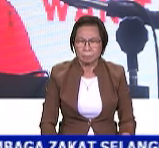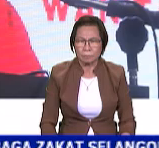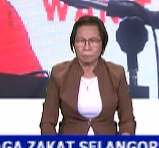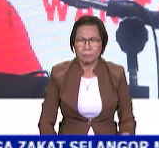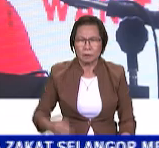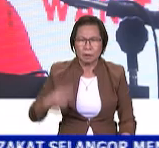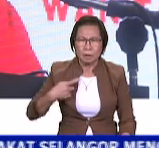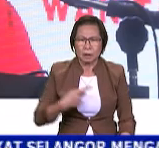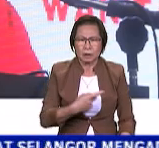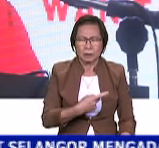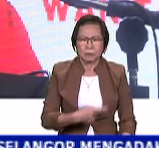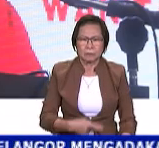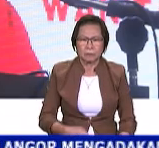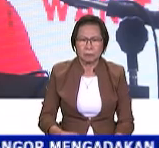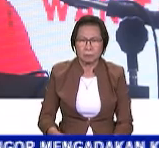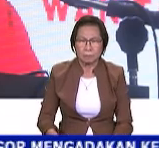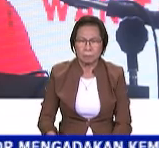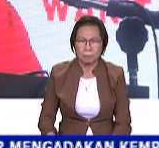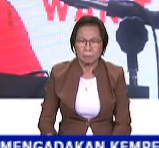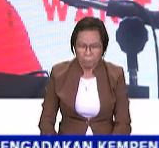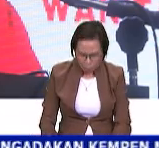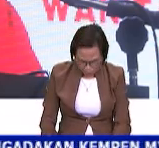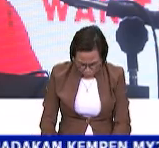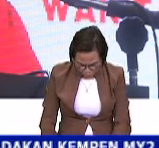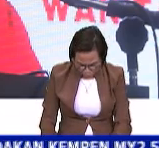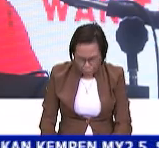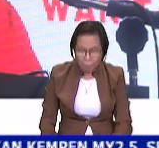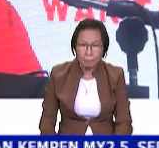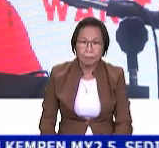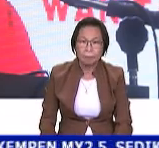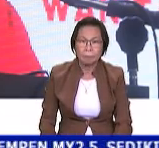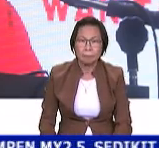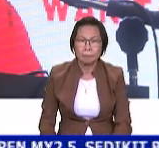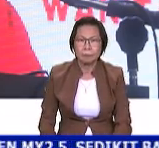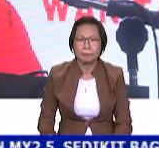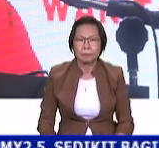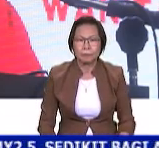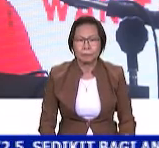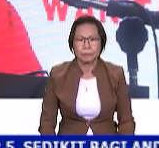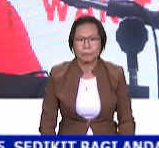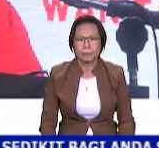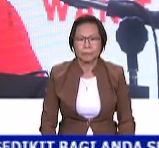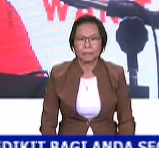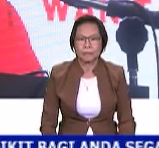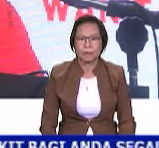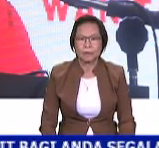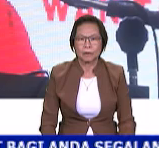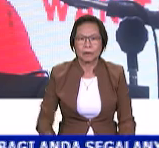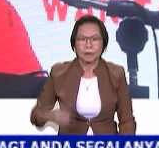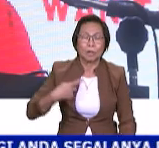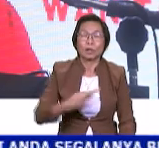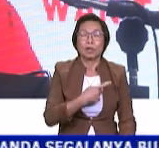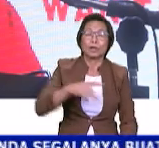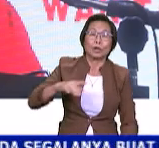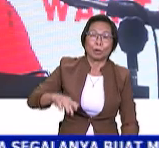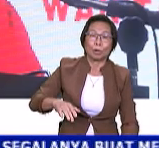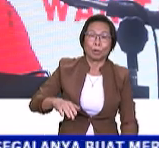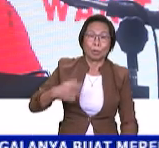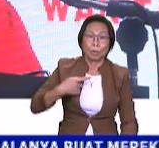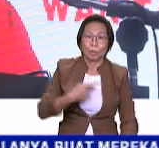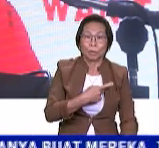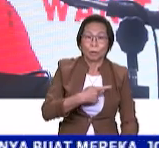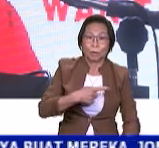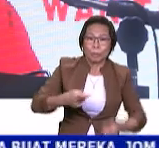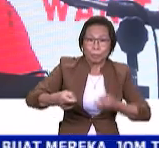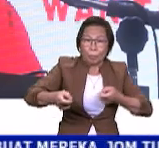Kita belum berhentak, tapi kita mula nak bergeser sesama sendiri. Kita belum berhentak.